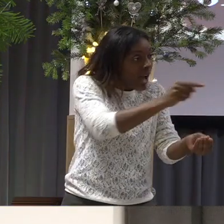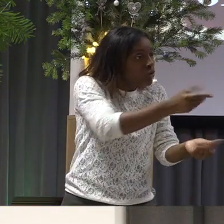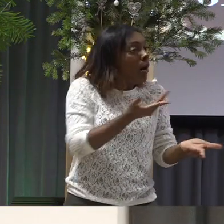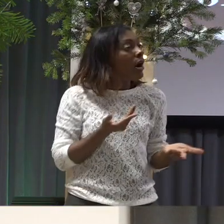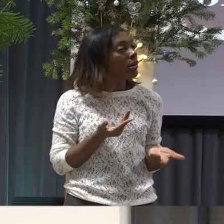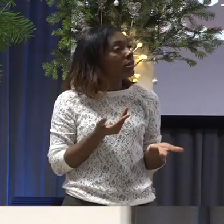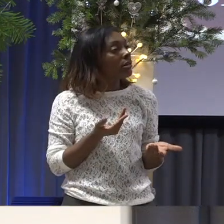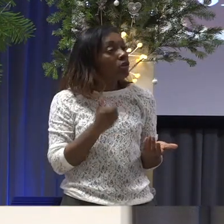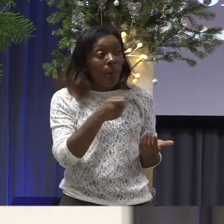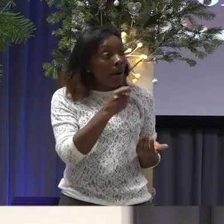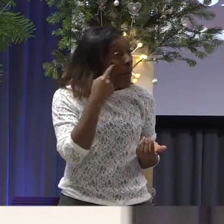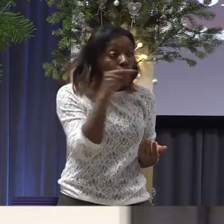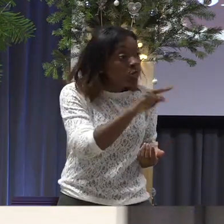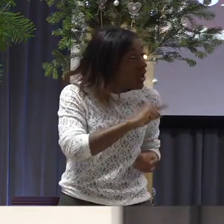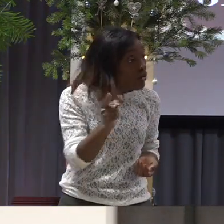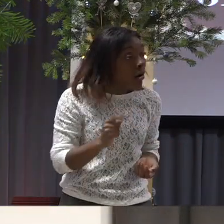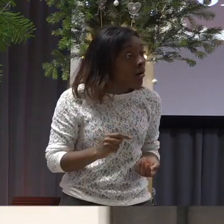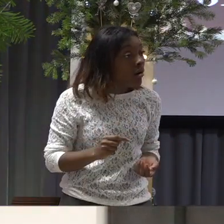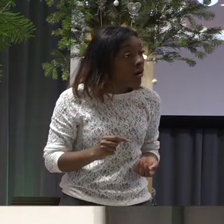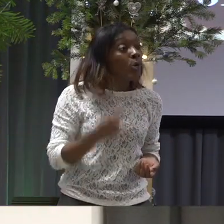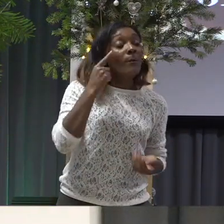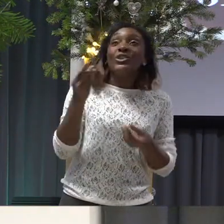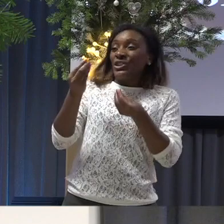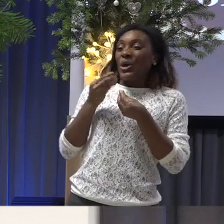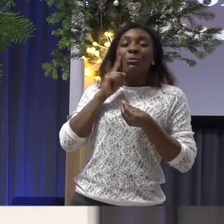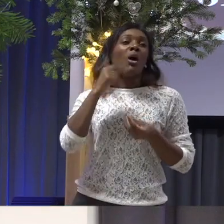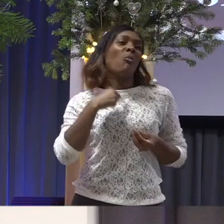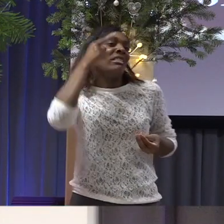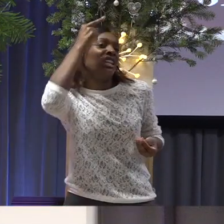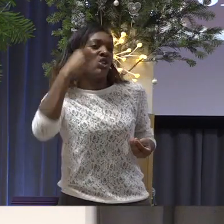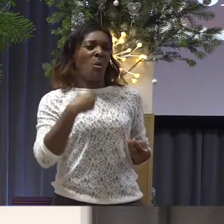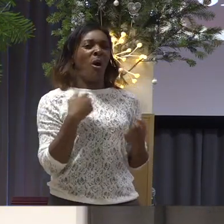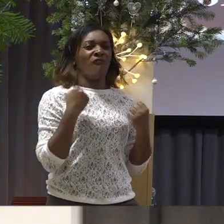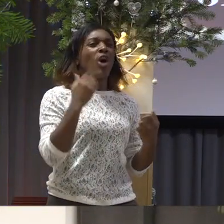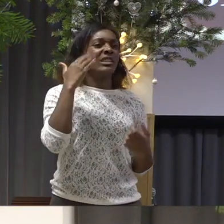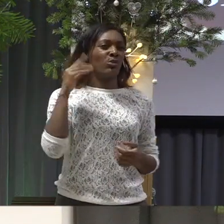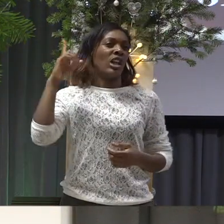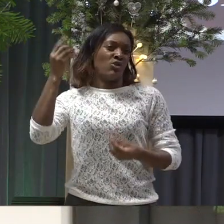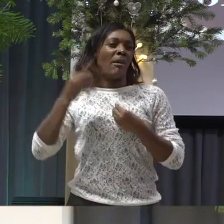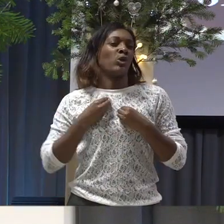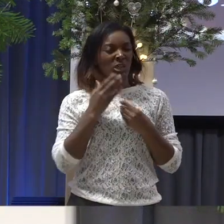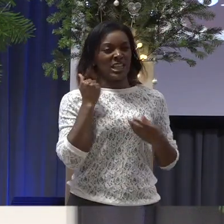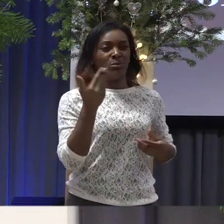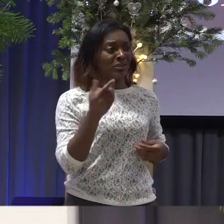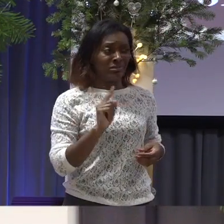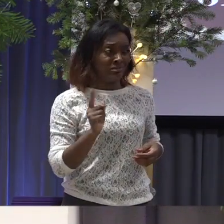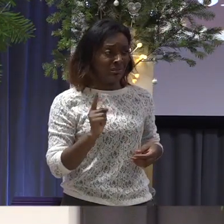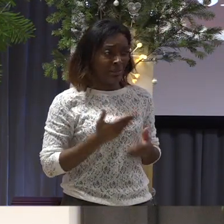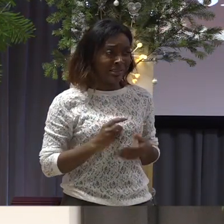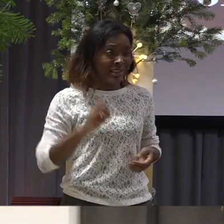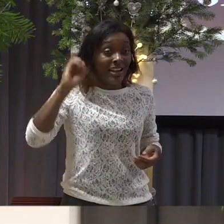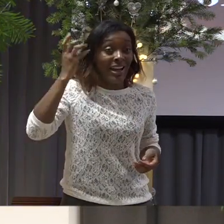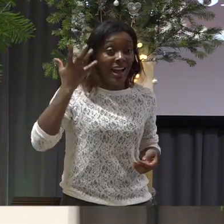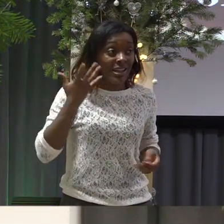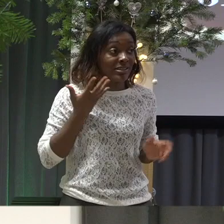les avoir. Oh, peut-être que tu diras, c'est parce que je suis intelligent, je suis fort, je suis ci, je suis cela. Pas du tout, pas du tout. Parce que c'est la grâce